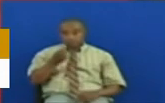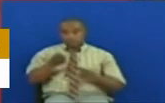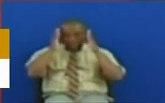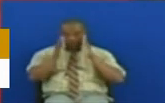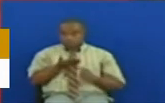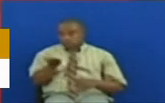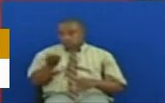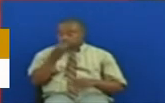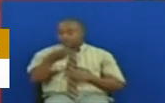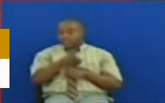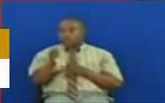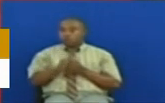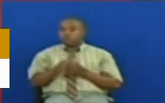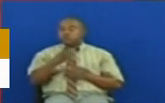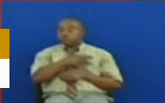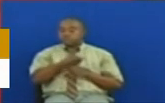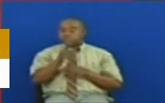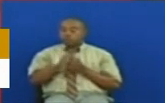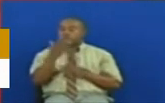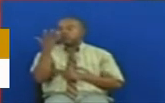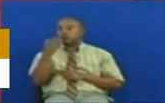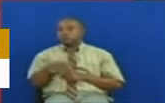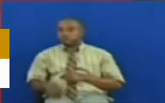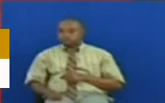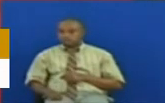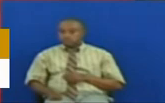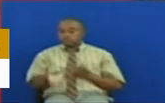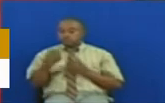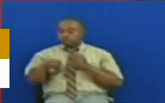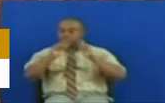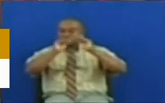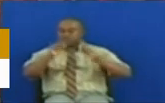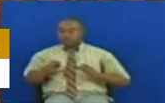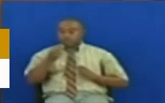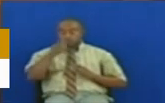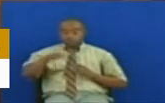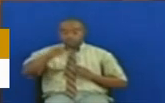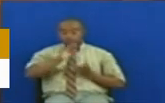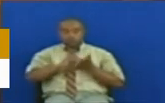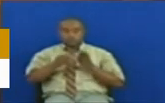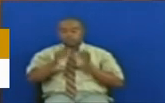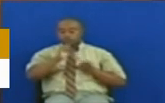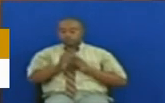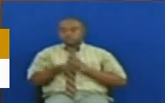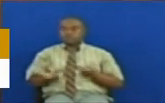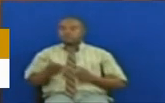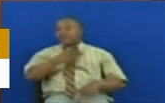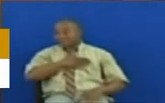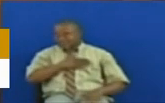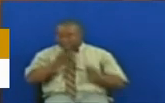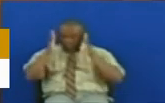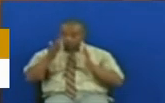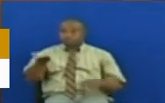wewe piga dakika 10, waziri dakika 15. Ni tuko kwenye vifungu tuone kama kuna maeneo ya kurekebisha. Asante sana Mheshimiwa